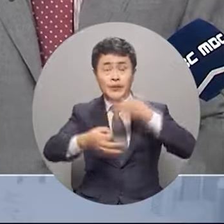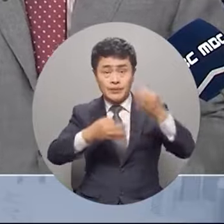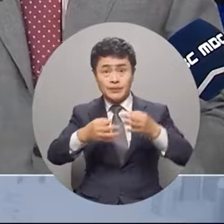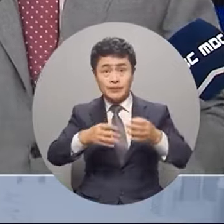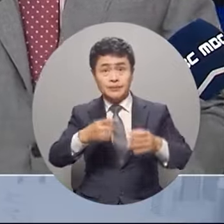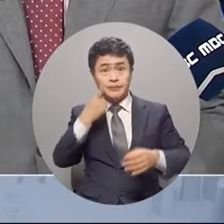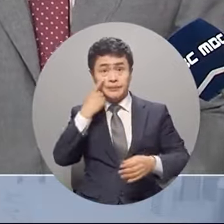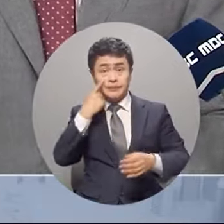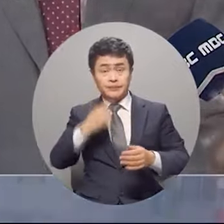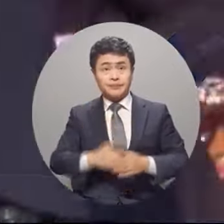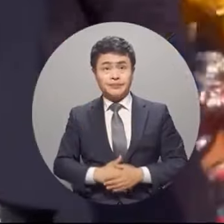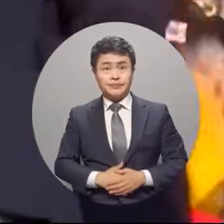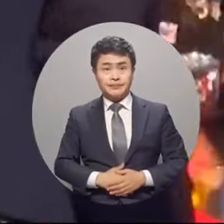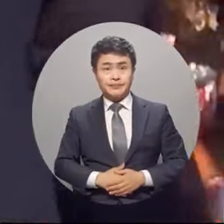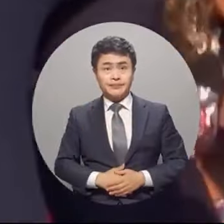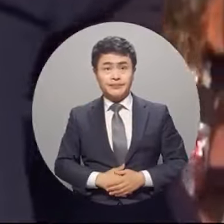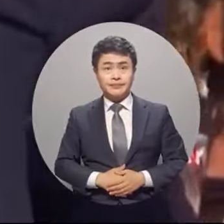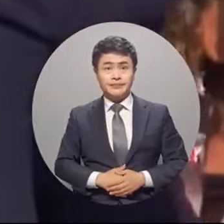보시죠